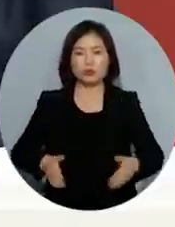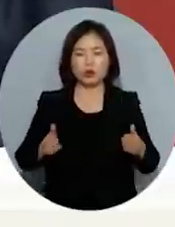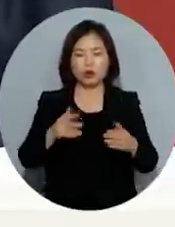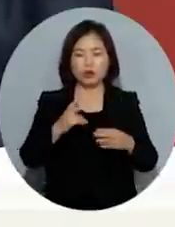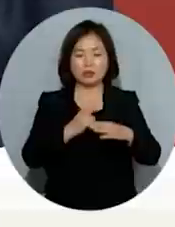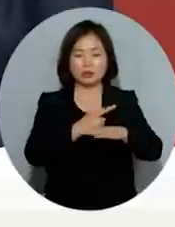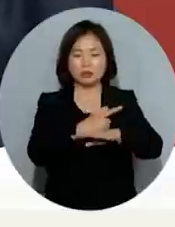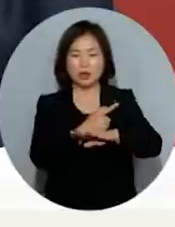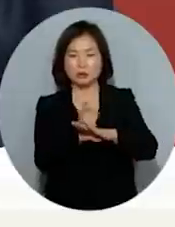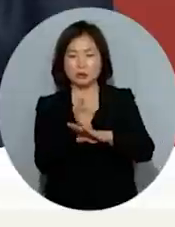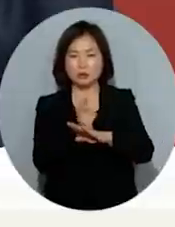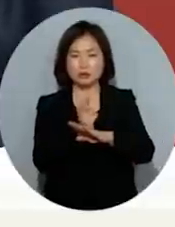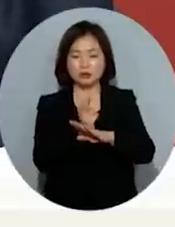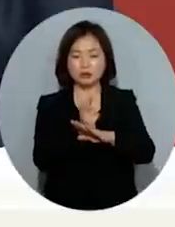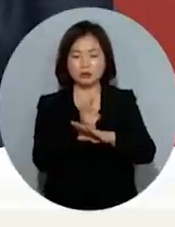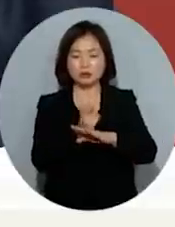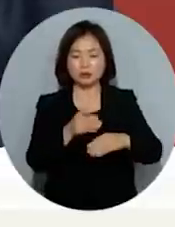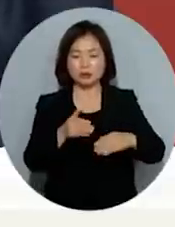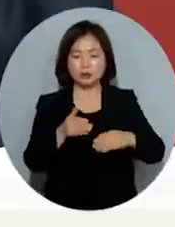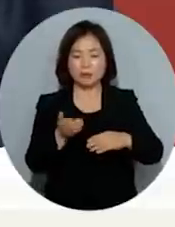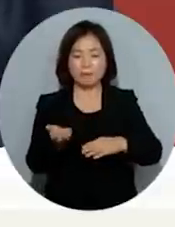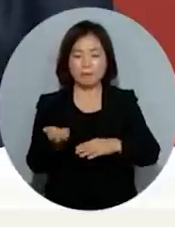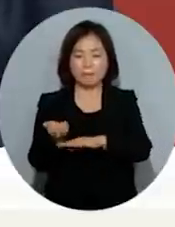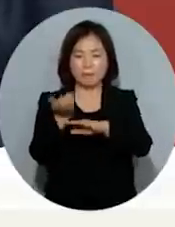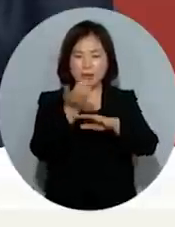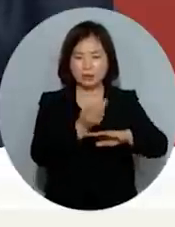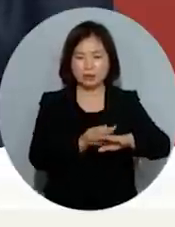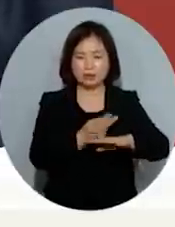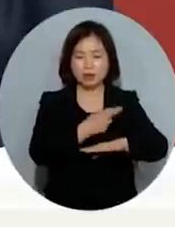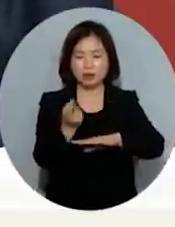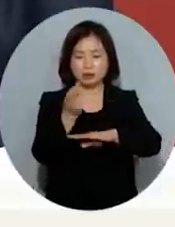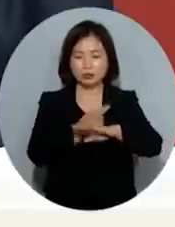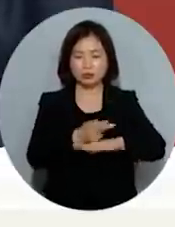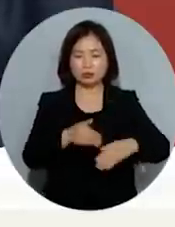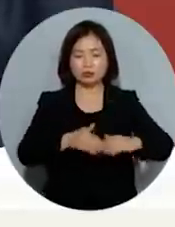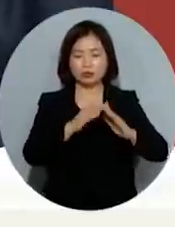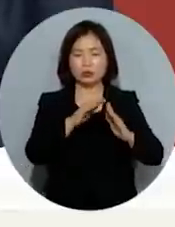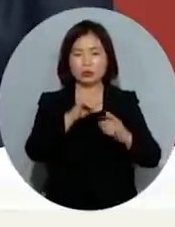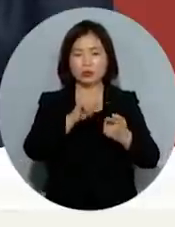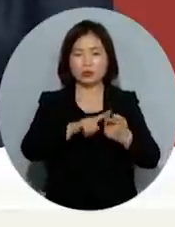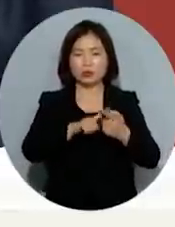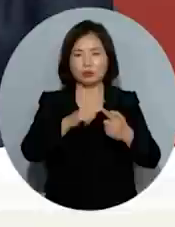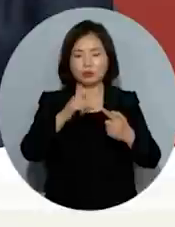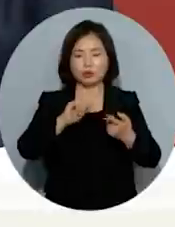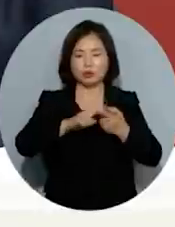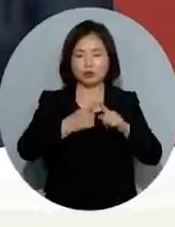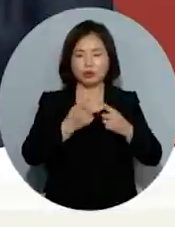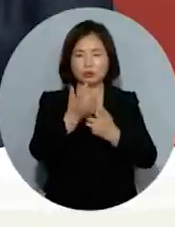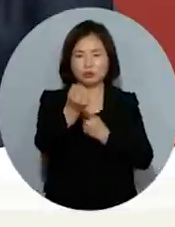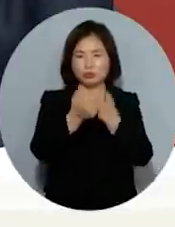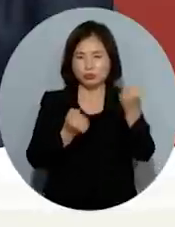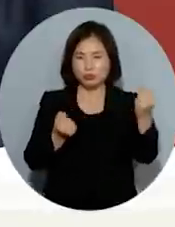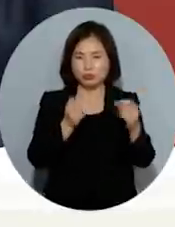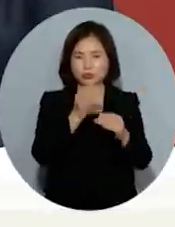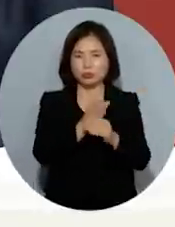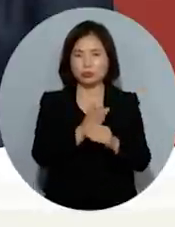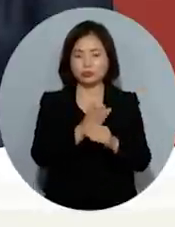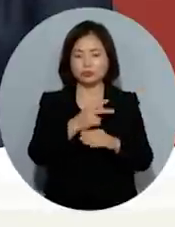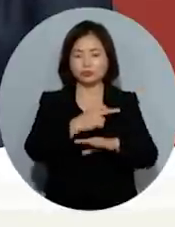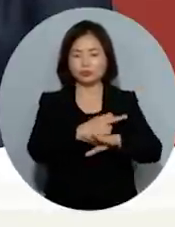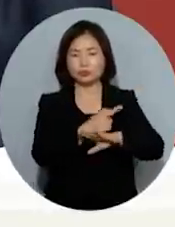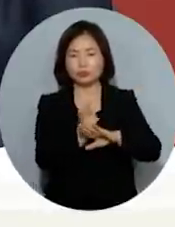사드 배치하는 거 가지고도 지금 우리나라가 이렇게 지금 분열되고 그